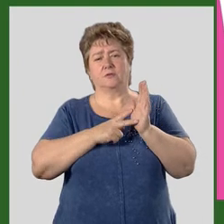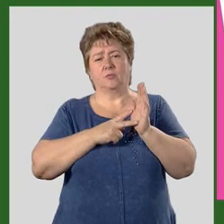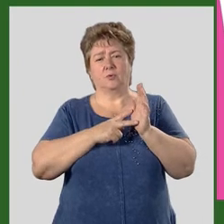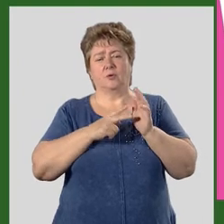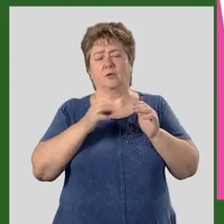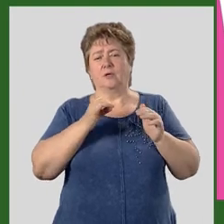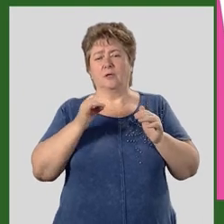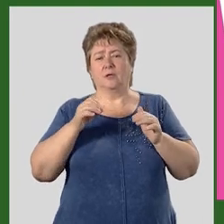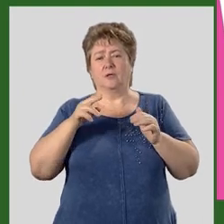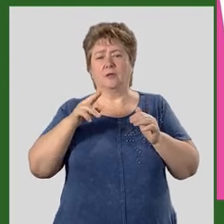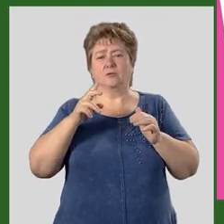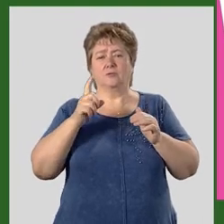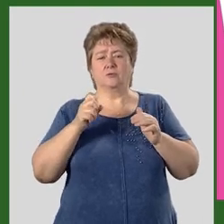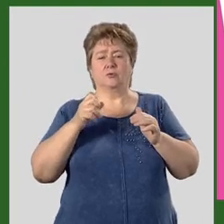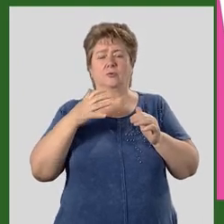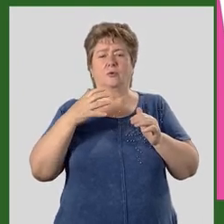128, 127 и по